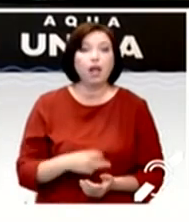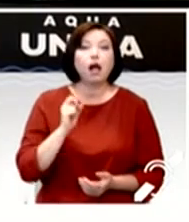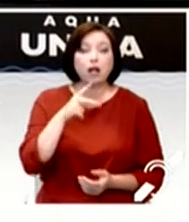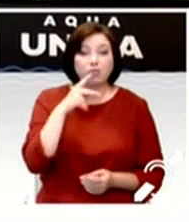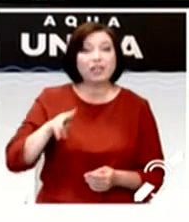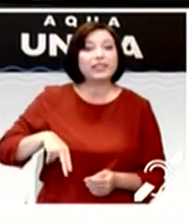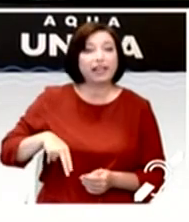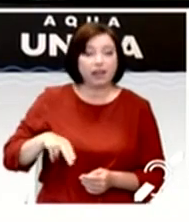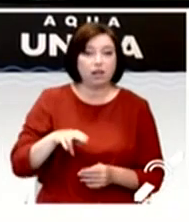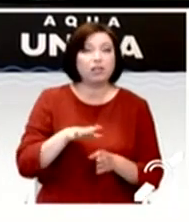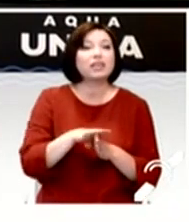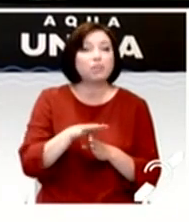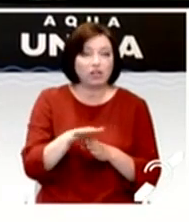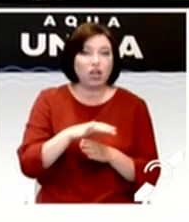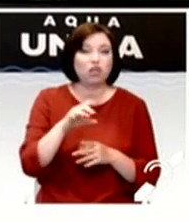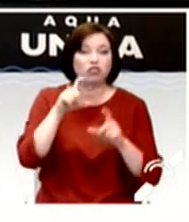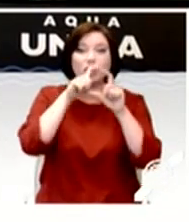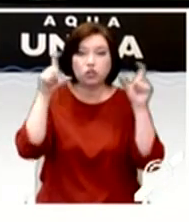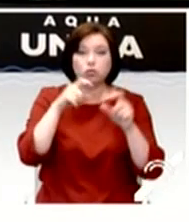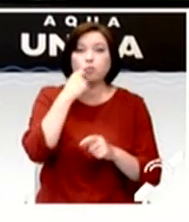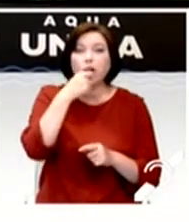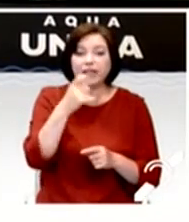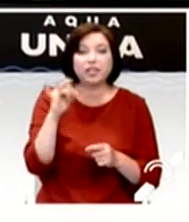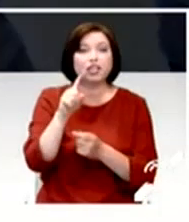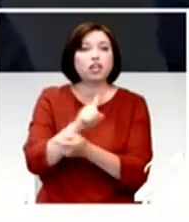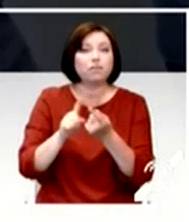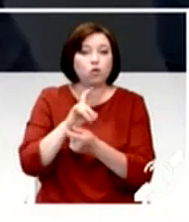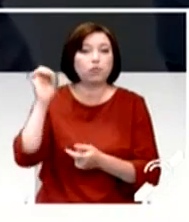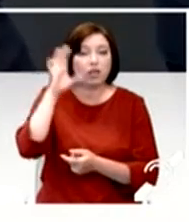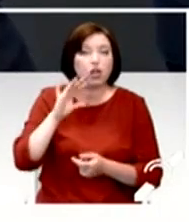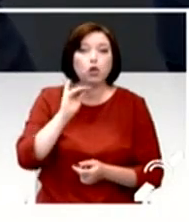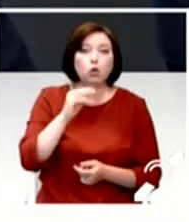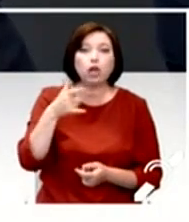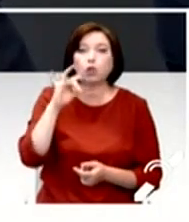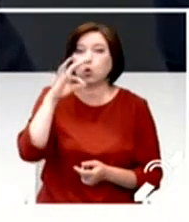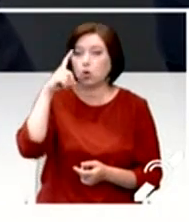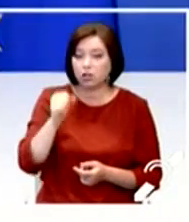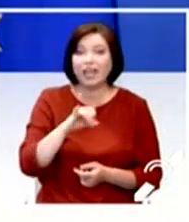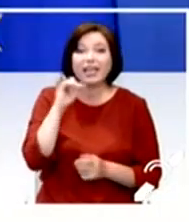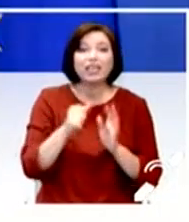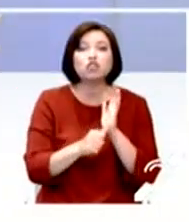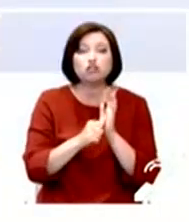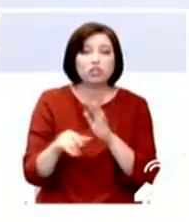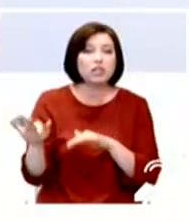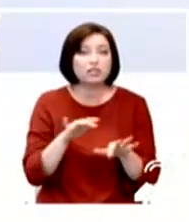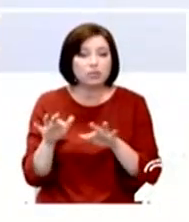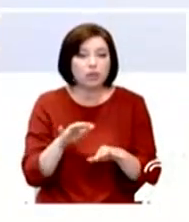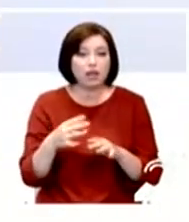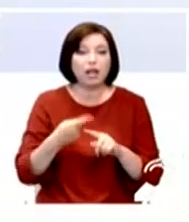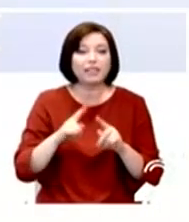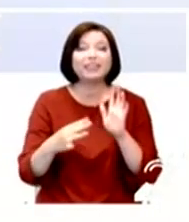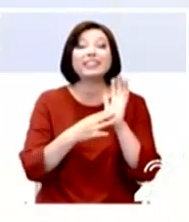Potrivit directorului executiv al Institutului pentru Politici și Reforme Europene, Iulian Groza, din 60 de acțiuni, partea celor